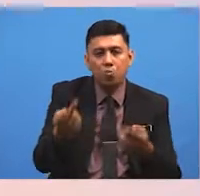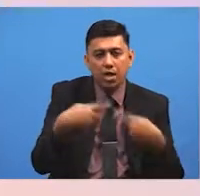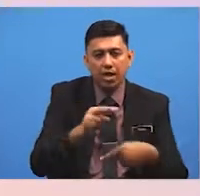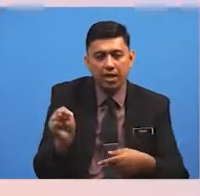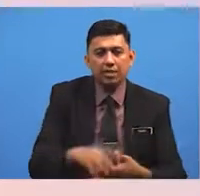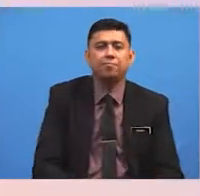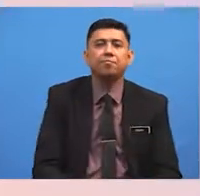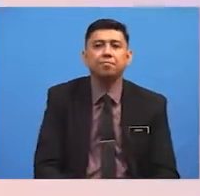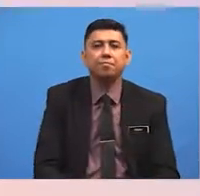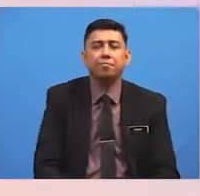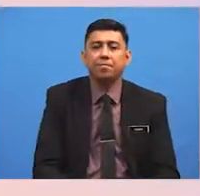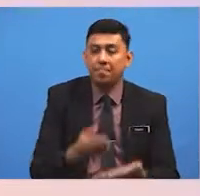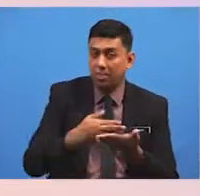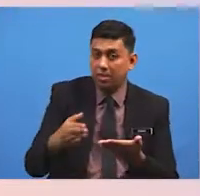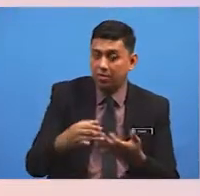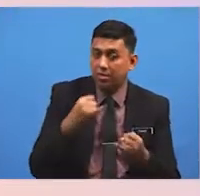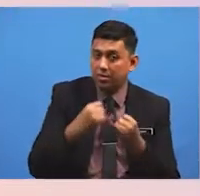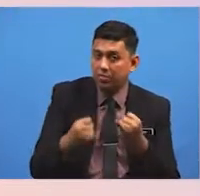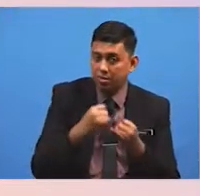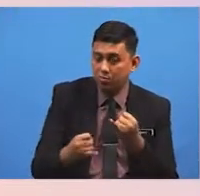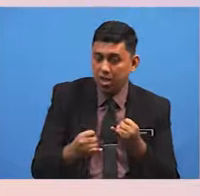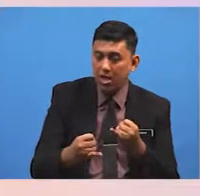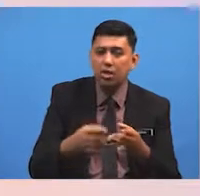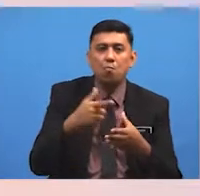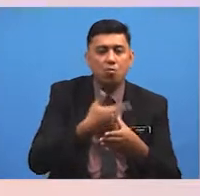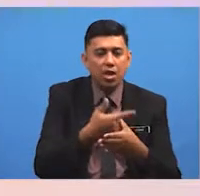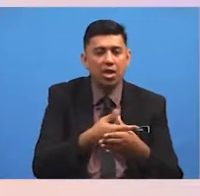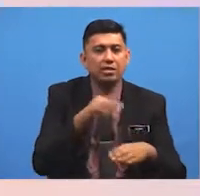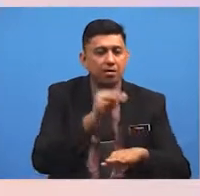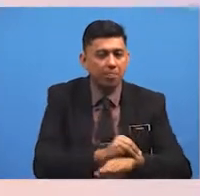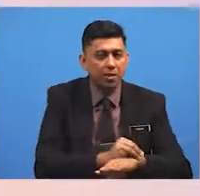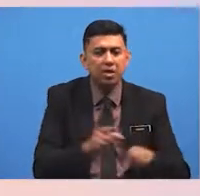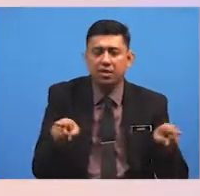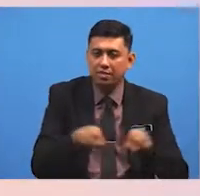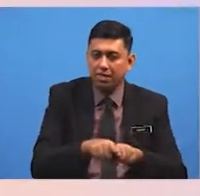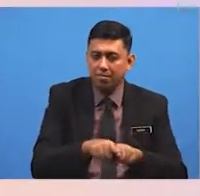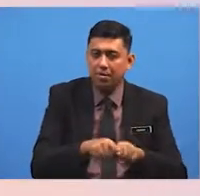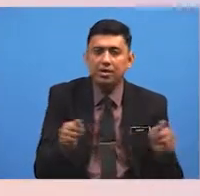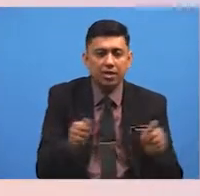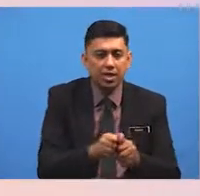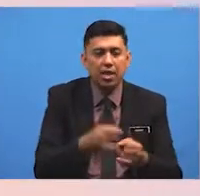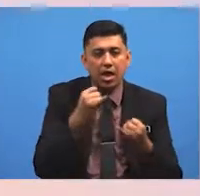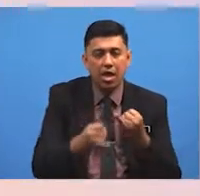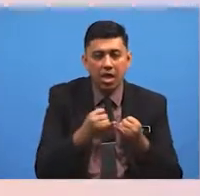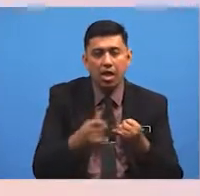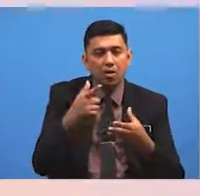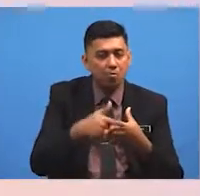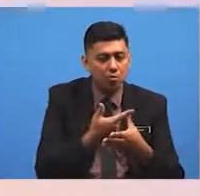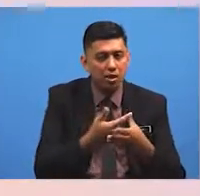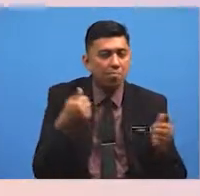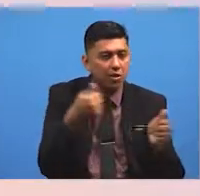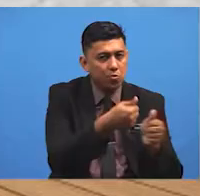murid-murid BKI akhir Bunda semua Sil adalah sampai dengan Baki akhir pada bulan